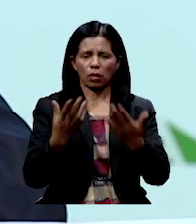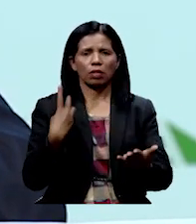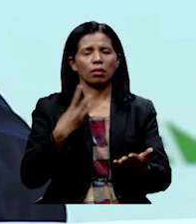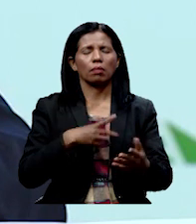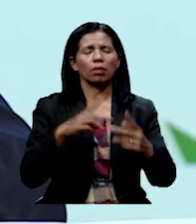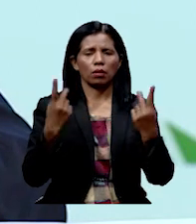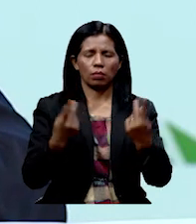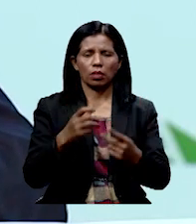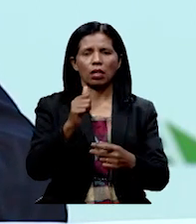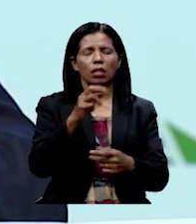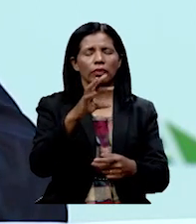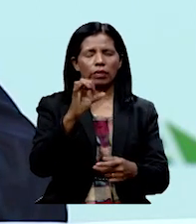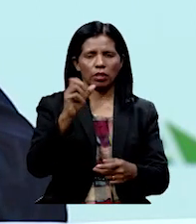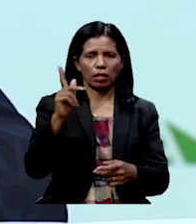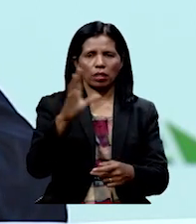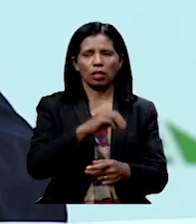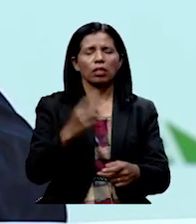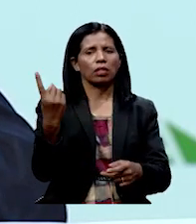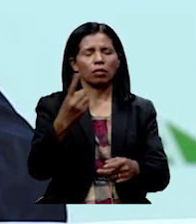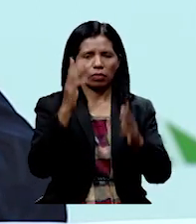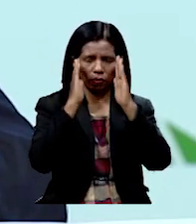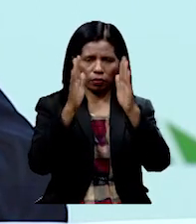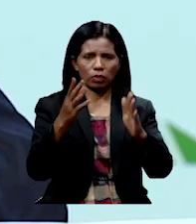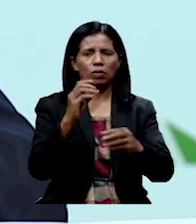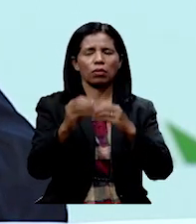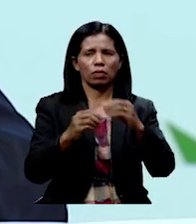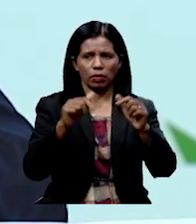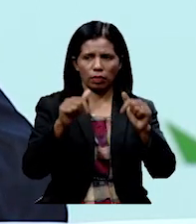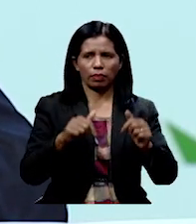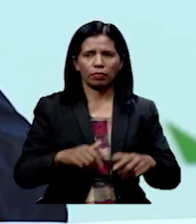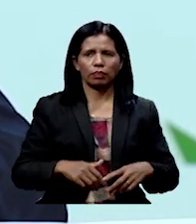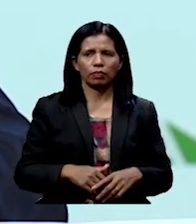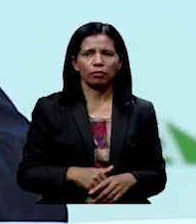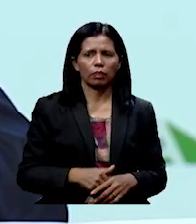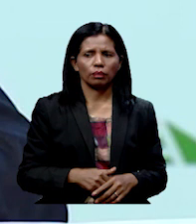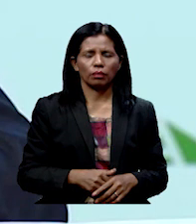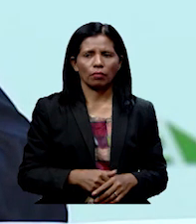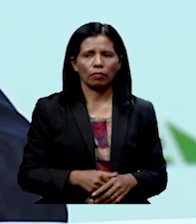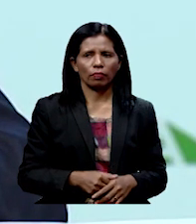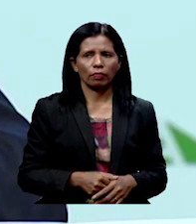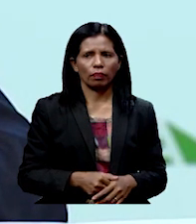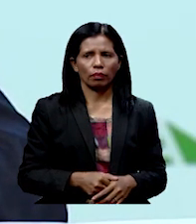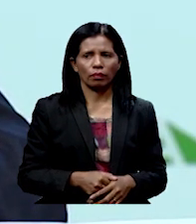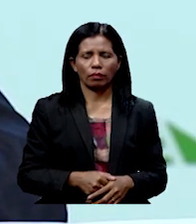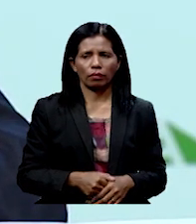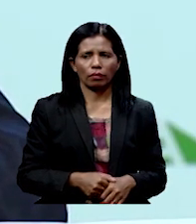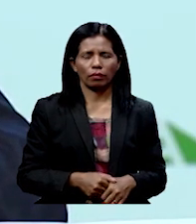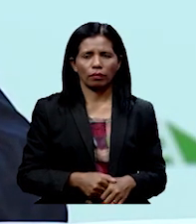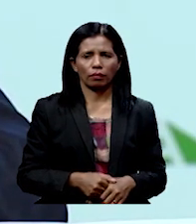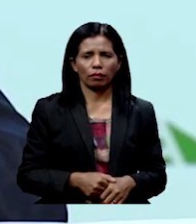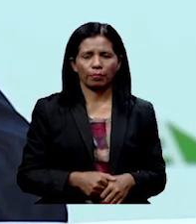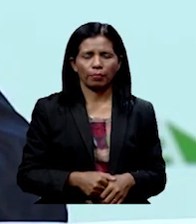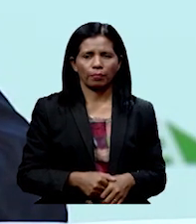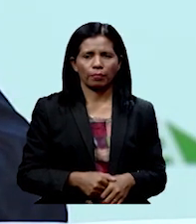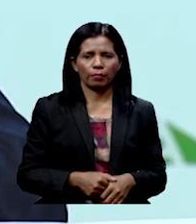compañero África Сира, tamba bele presta na fate atenção ba questão Hirakne. И собрать с той стороной, хотя мы благодарны нашим африканским